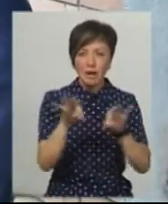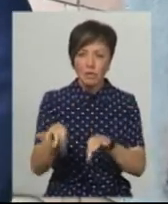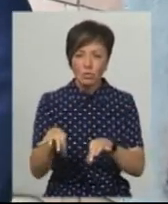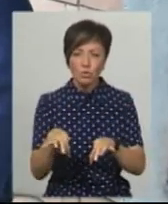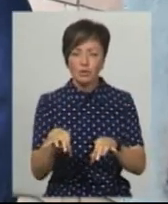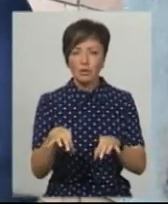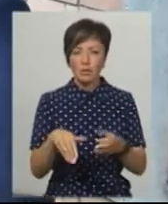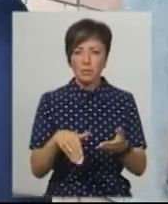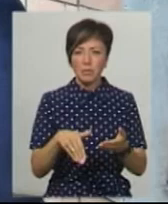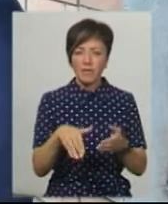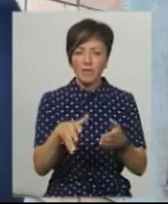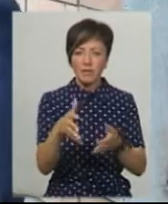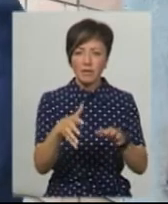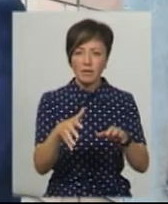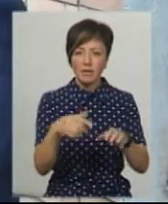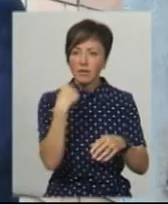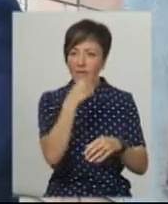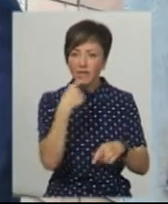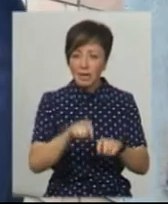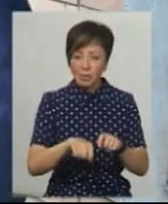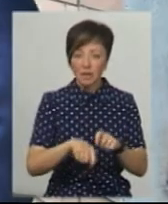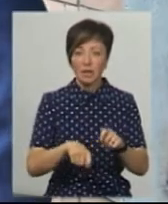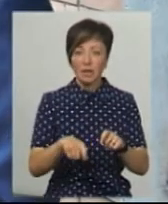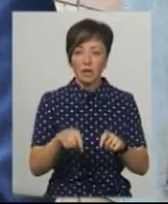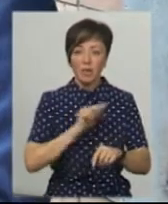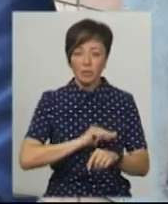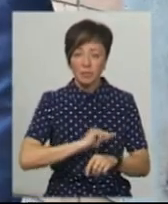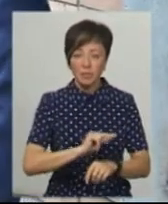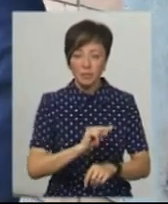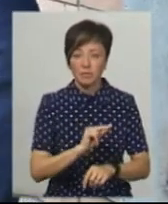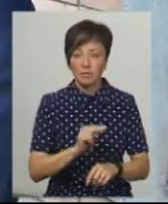матеріал, відбор, потім робота персоналу,